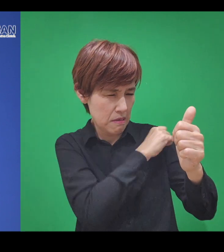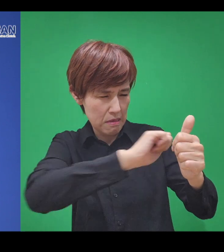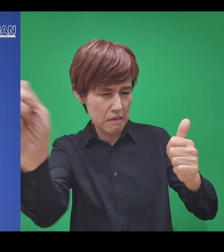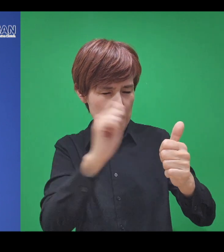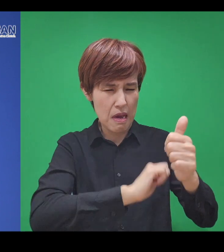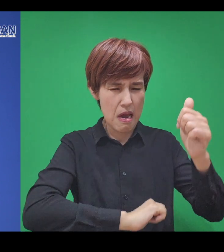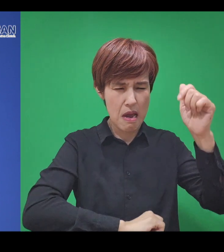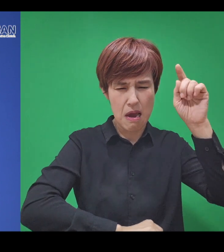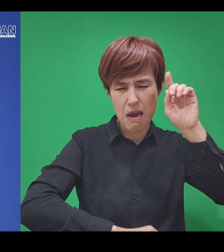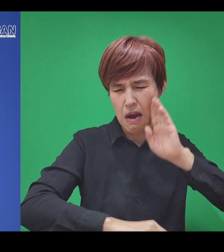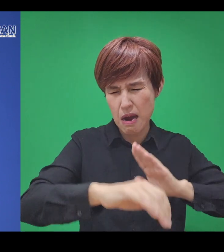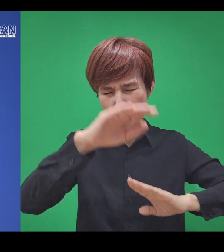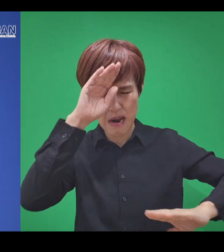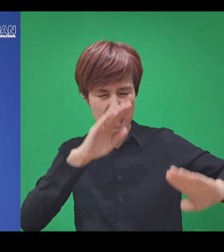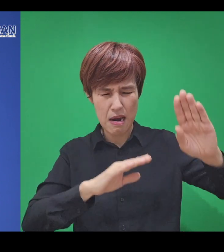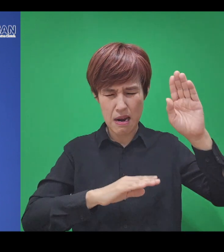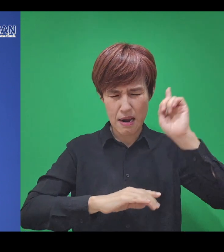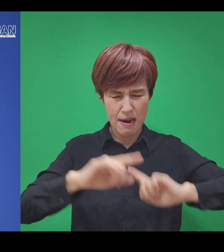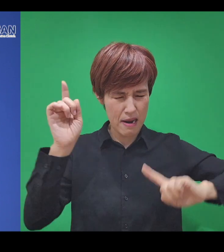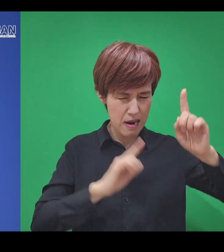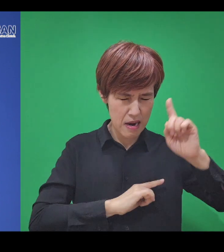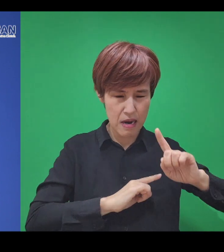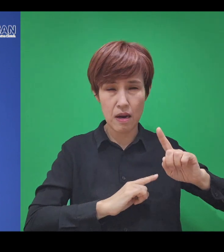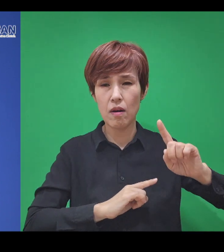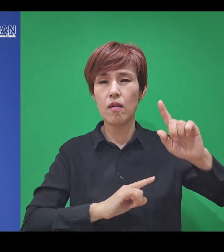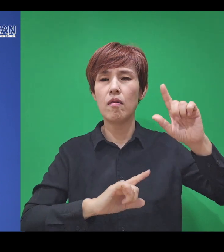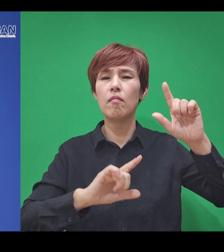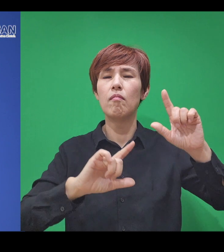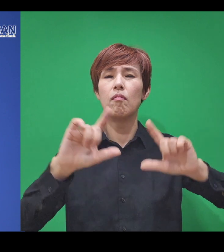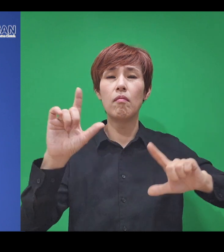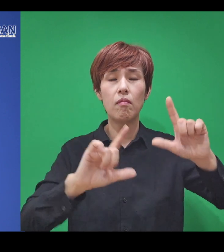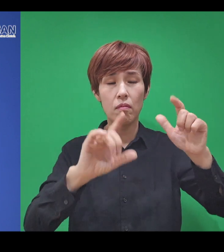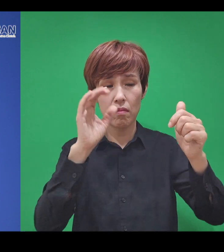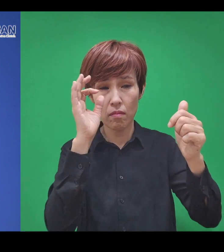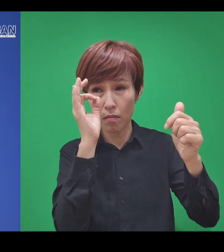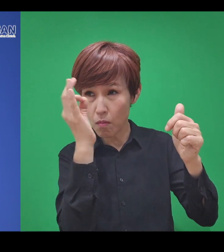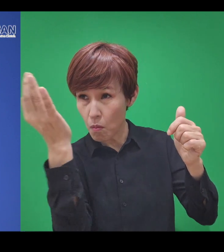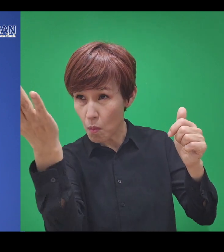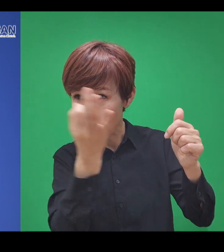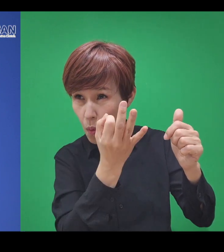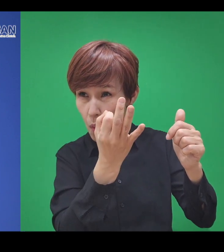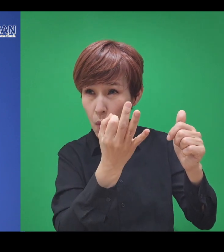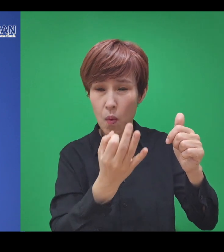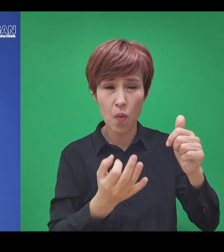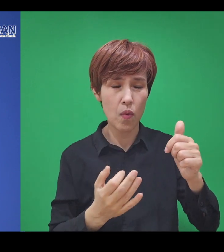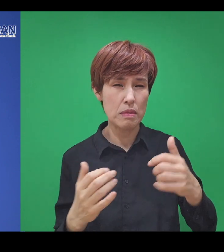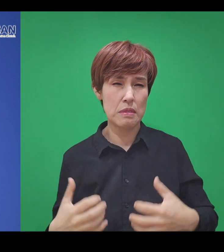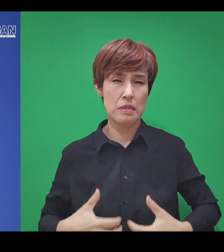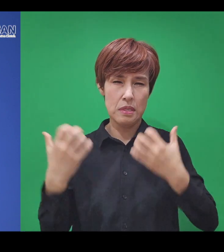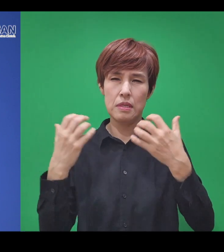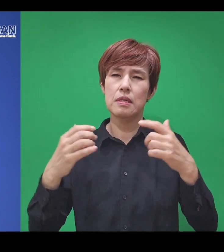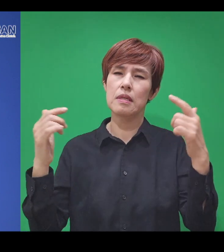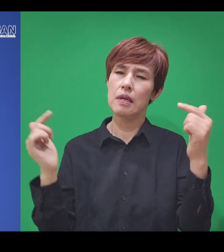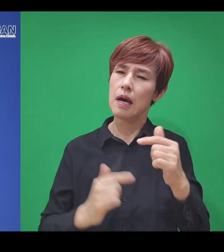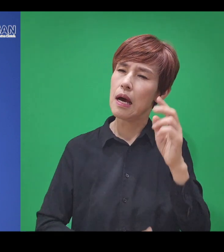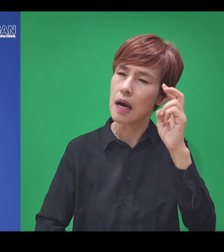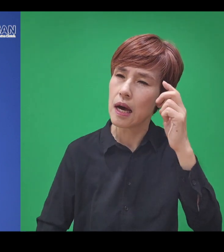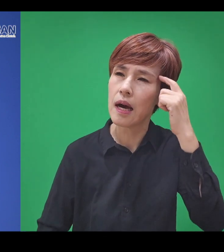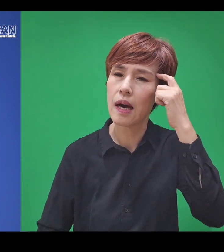싶어서 무죄한 한 사람을 이렇게 고통스럽게 했습니다. 그런데 그의